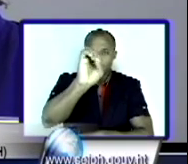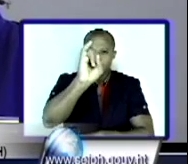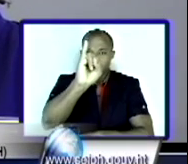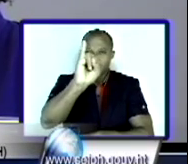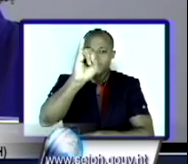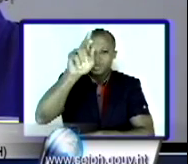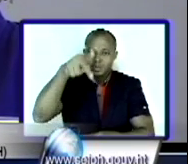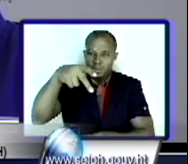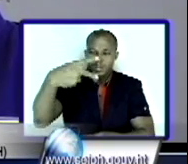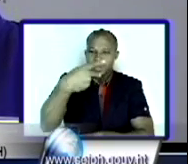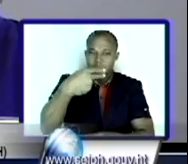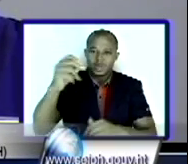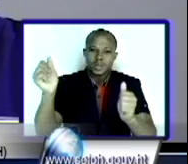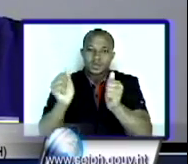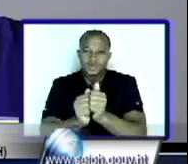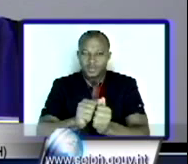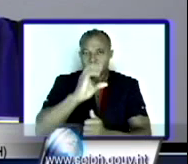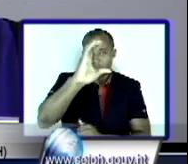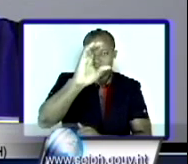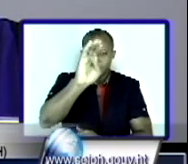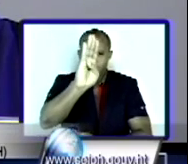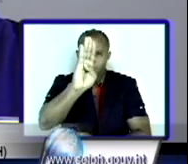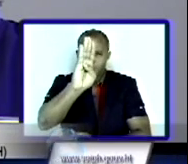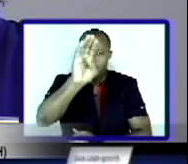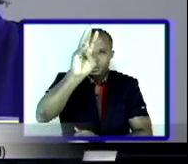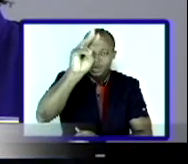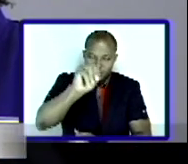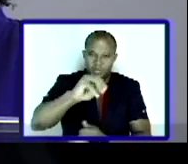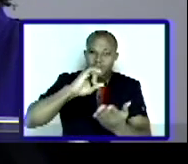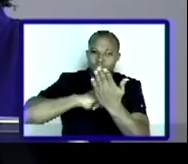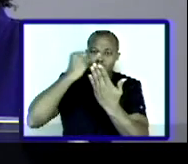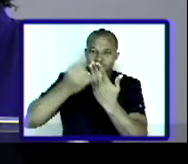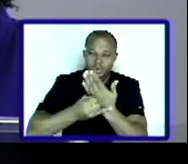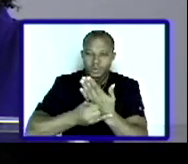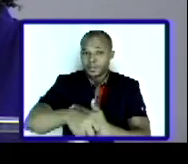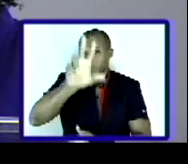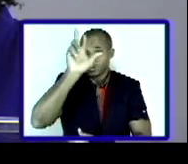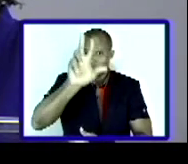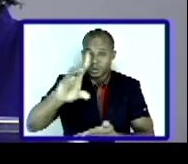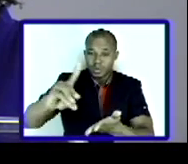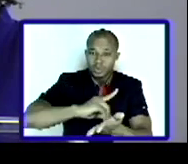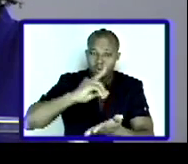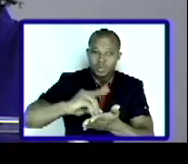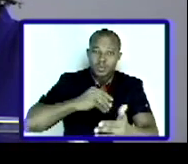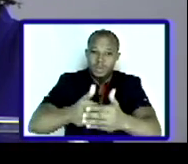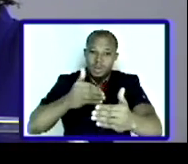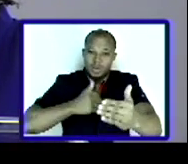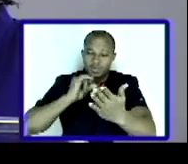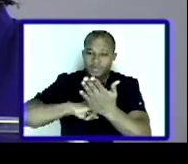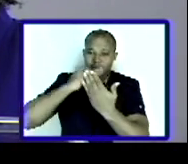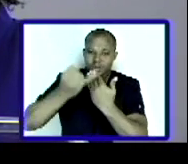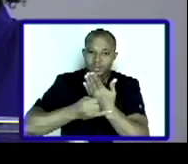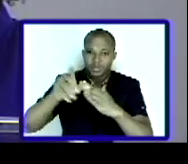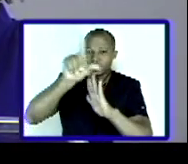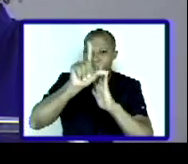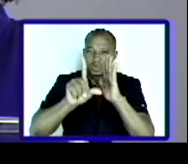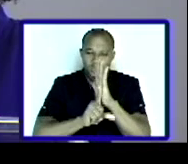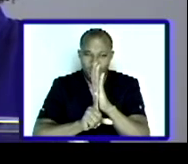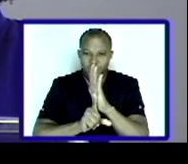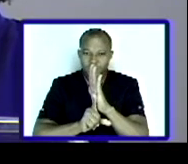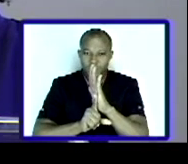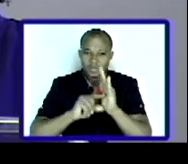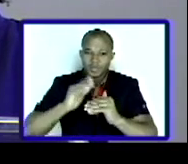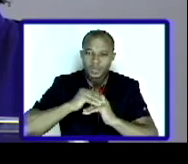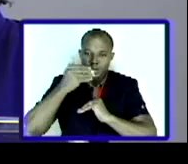et de CBM Haïti. Donc c'est un projet qui comprend trois documents, à savoir l'avant-projet de loi,